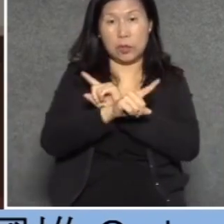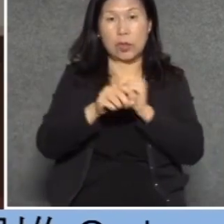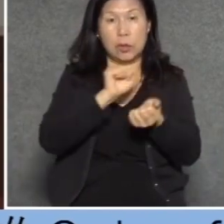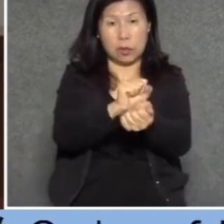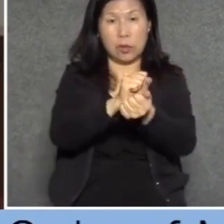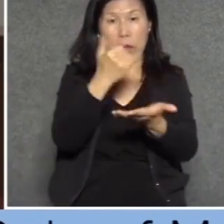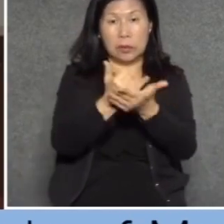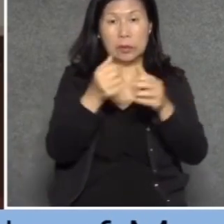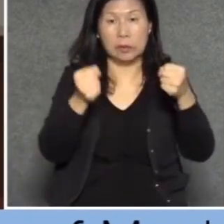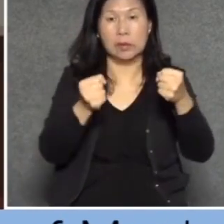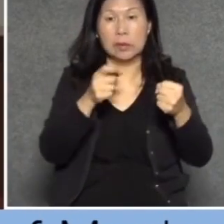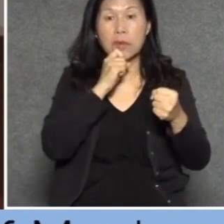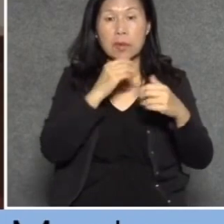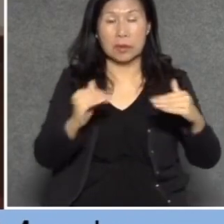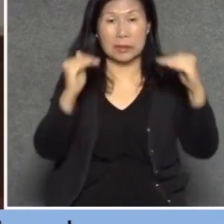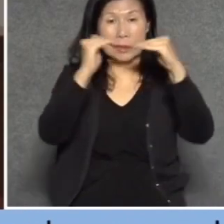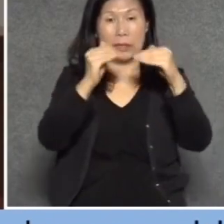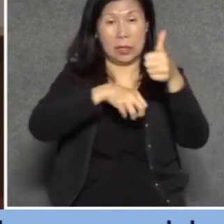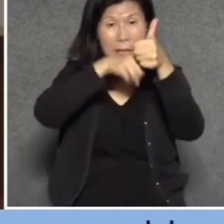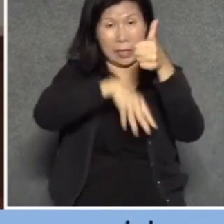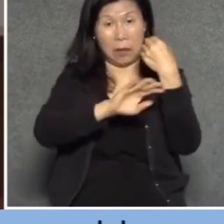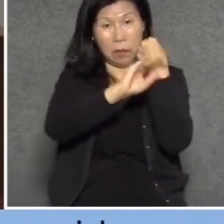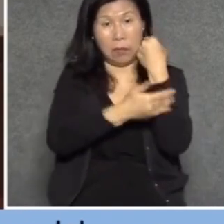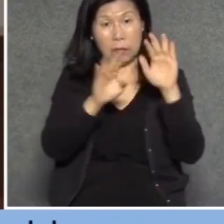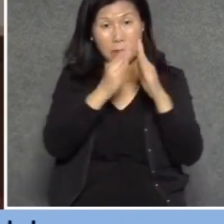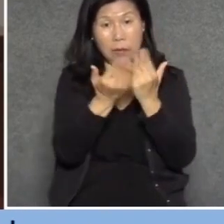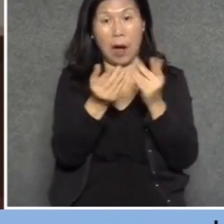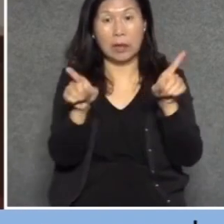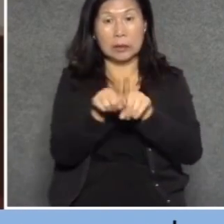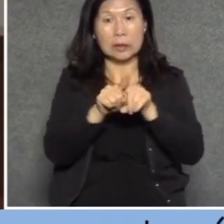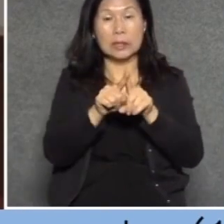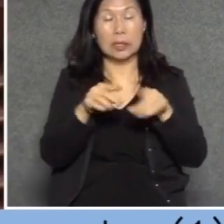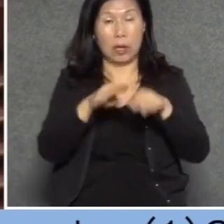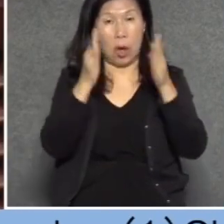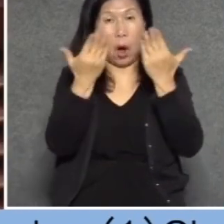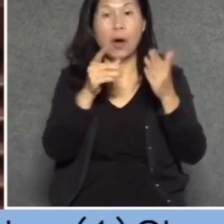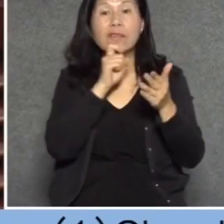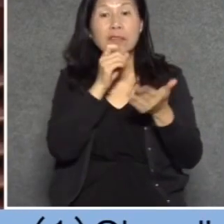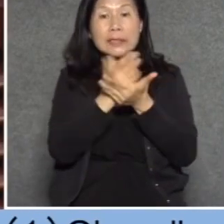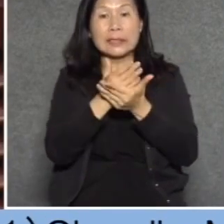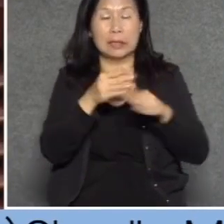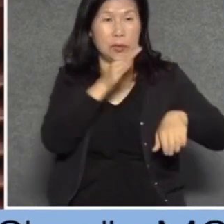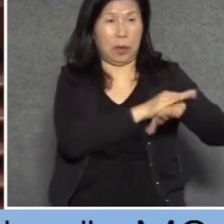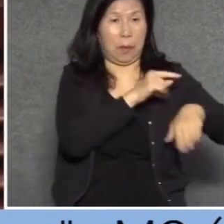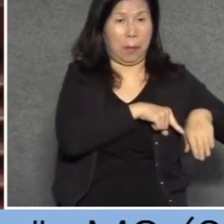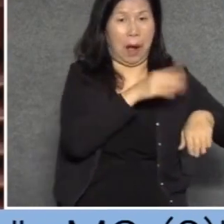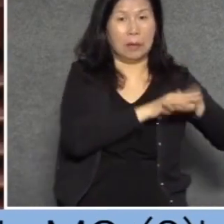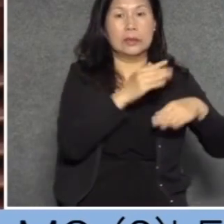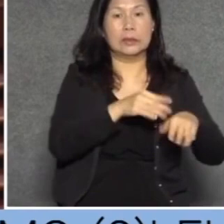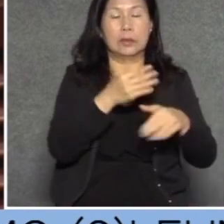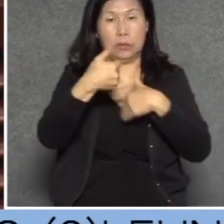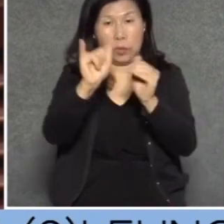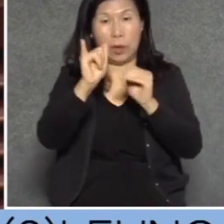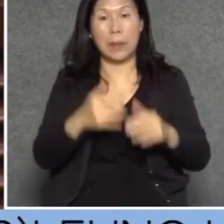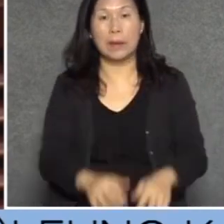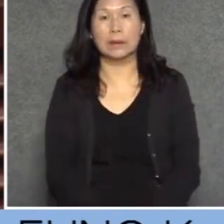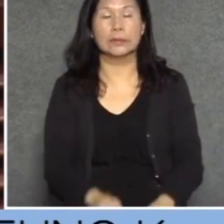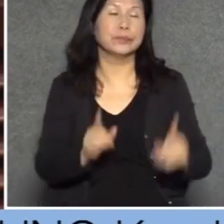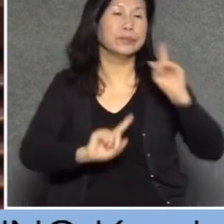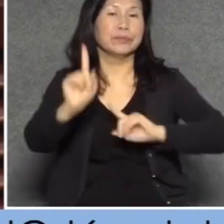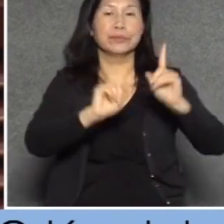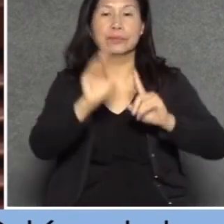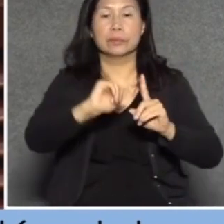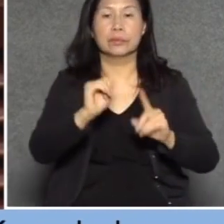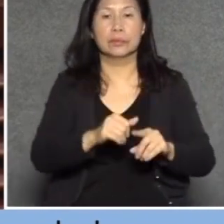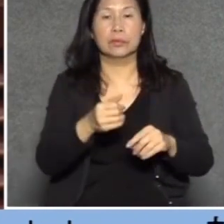刑，喂係咪符合基本法呢個相關規定？你可以啟動罷免我機制，後來佢收翻啦，係咪？咁冇所謂嘅呢、這個，我覺得係咪？